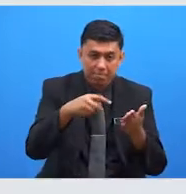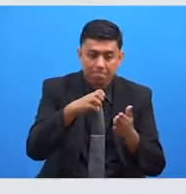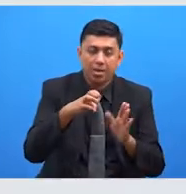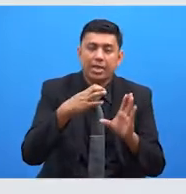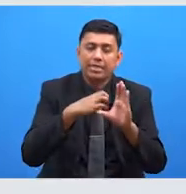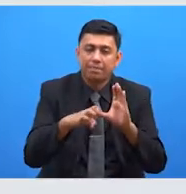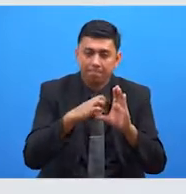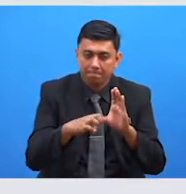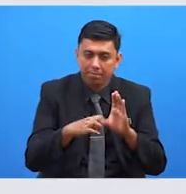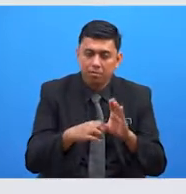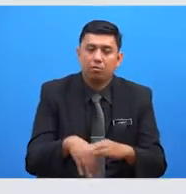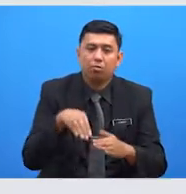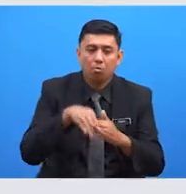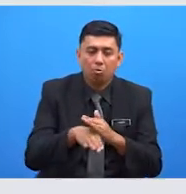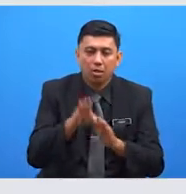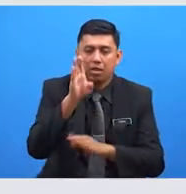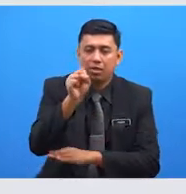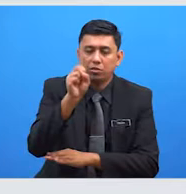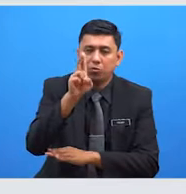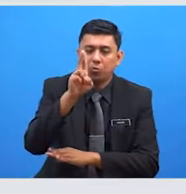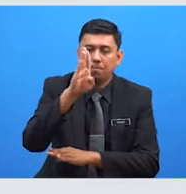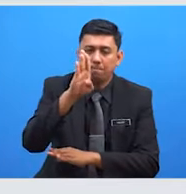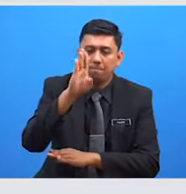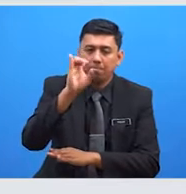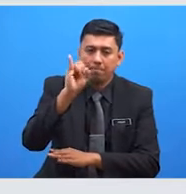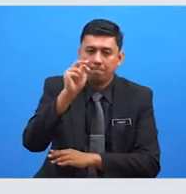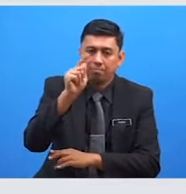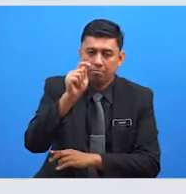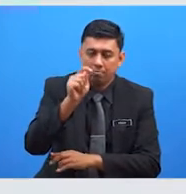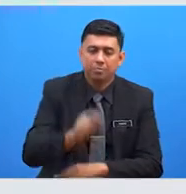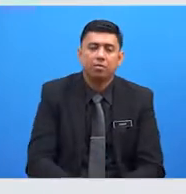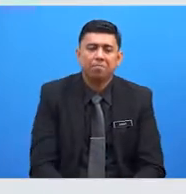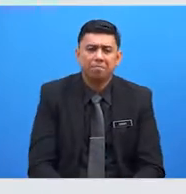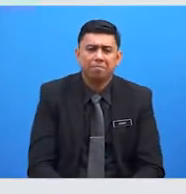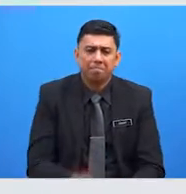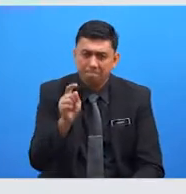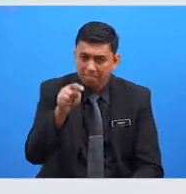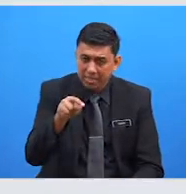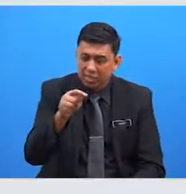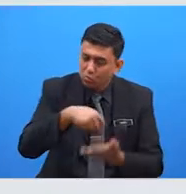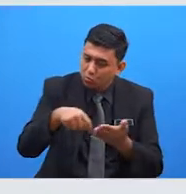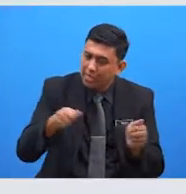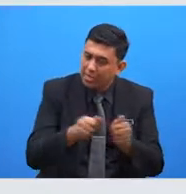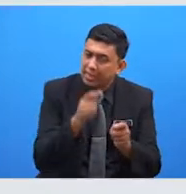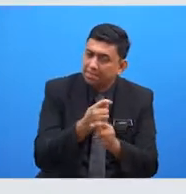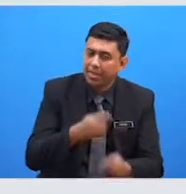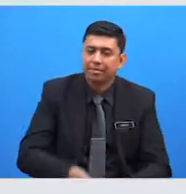email pada on submit. Tulis kod HTML tersebut dengan tepat.